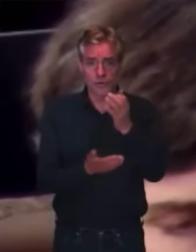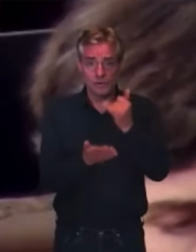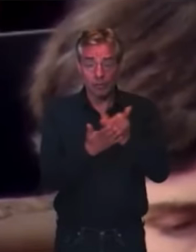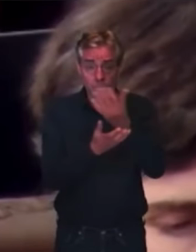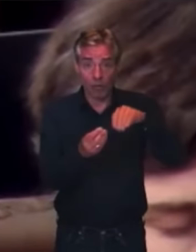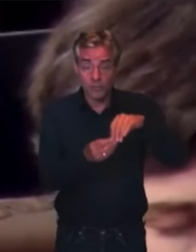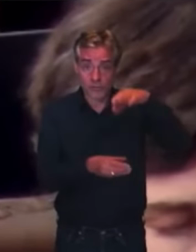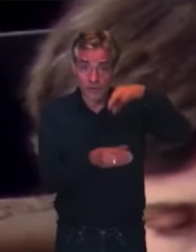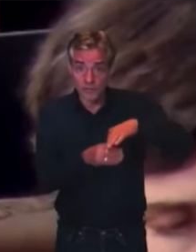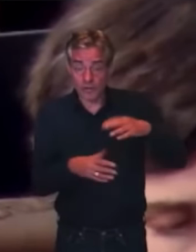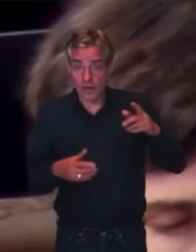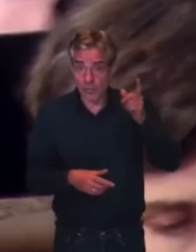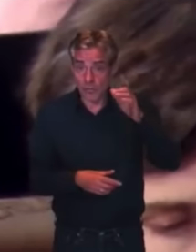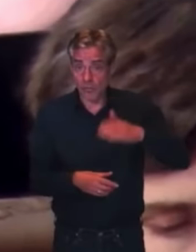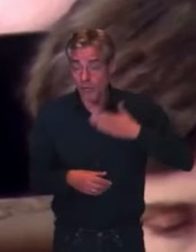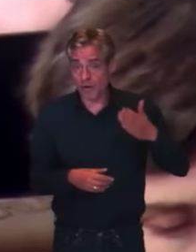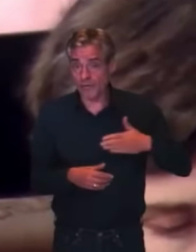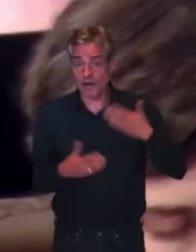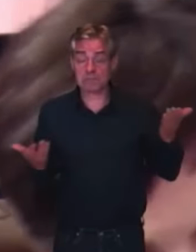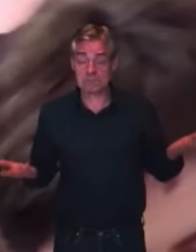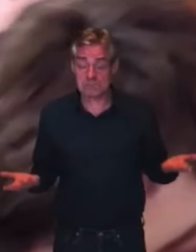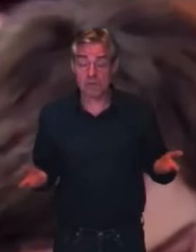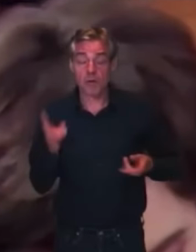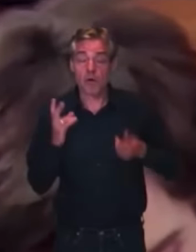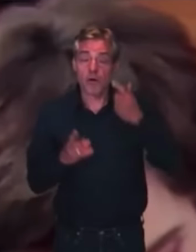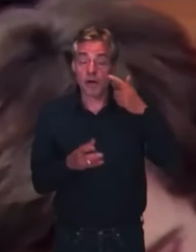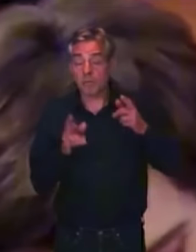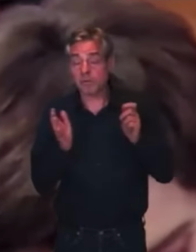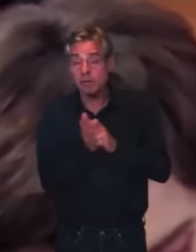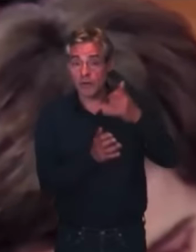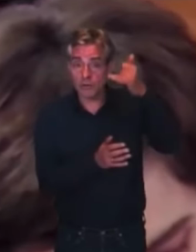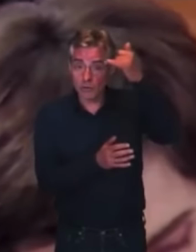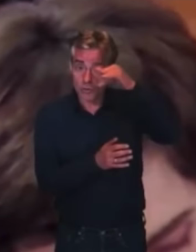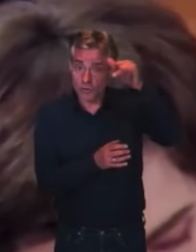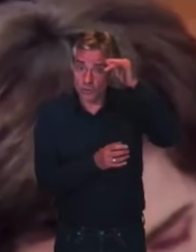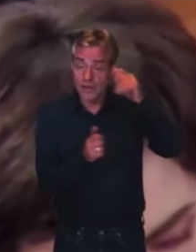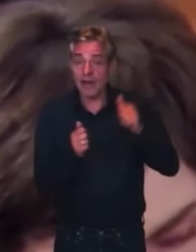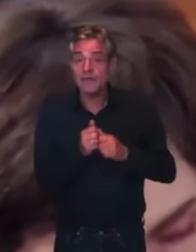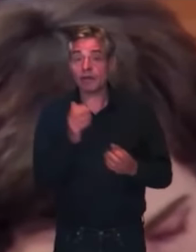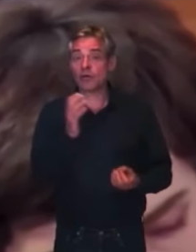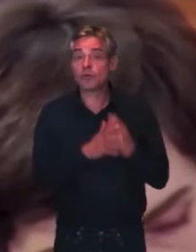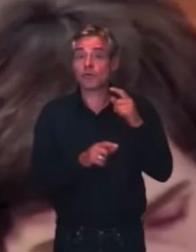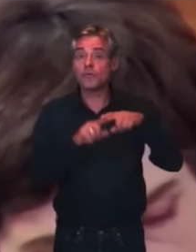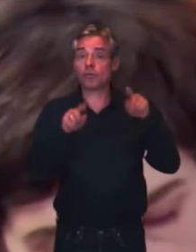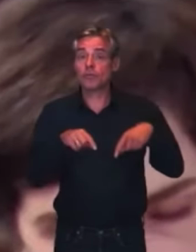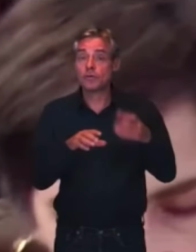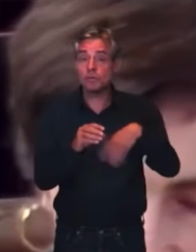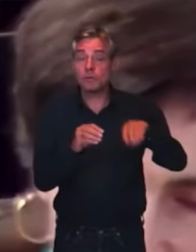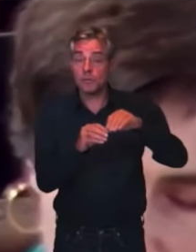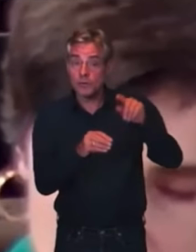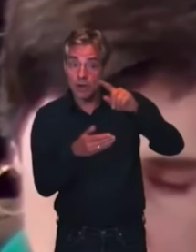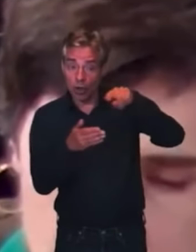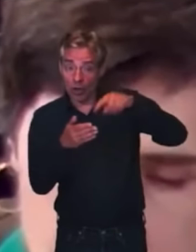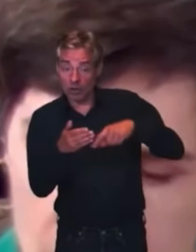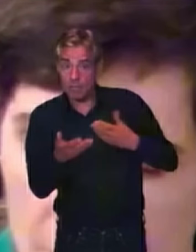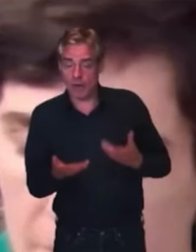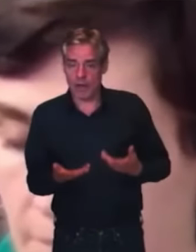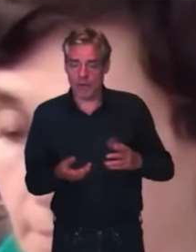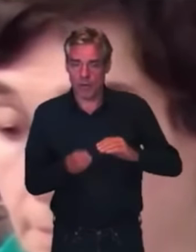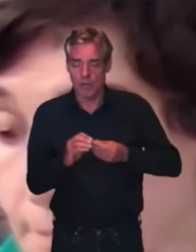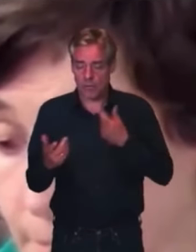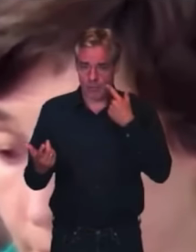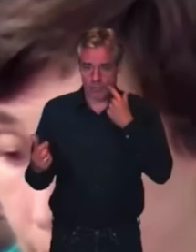supplémentaires. Donc, alors peut-être qu'on verra au mois de juillet si vous présentez un budget supplémentaire et que vous corrigez les choses. Mais là, il y a un vrai